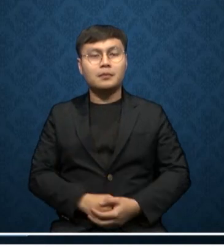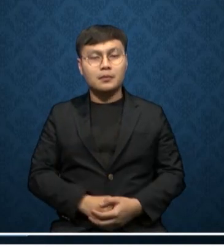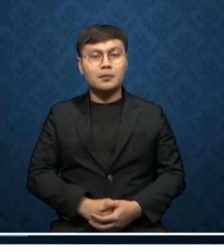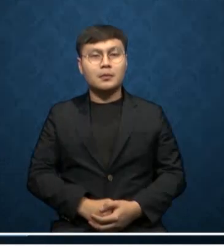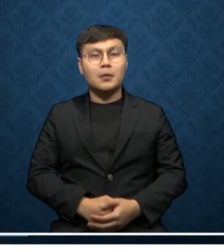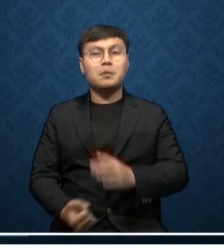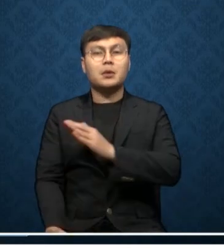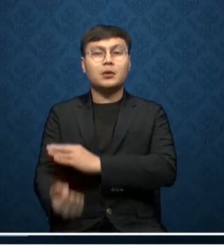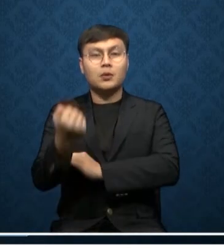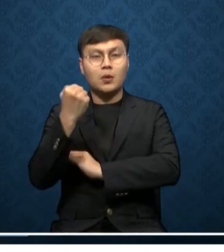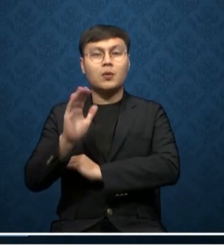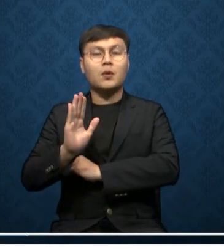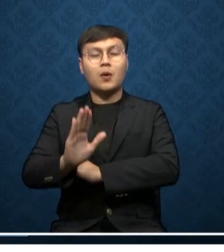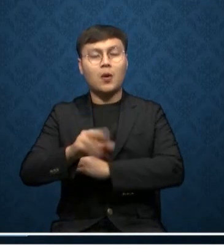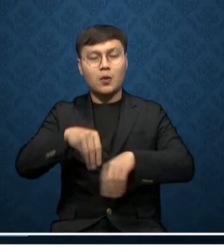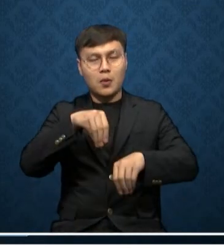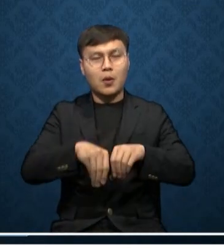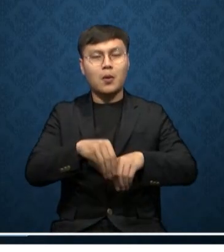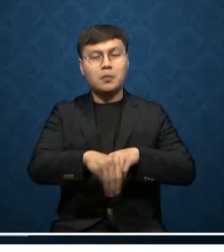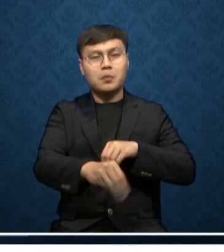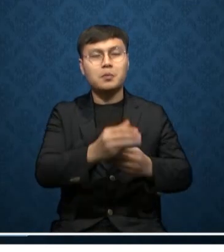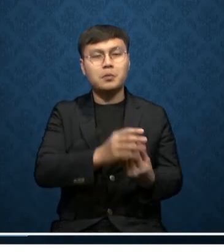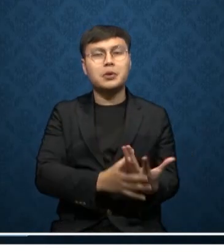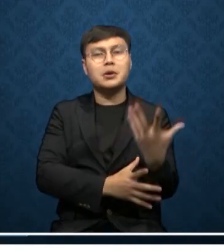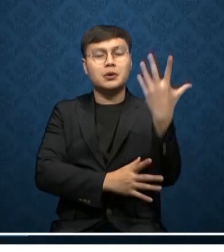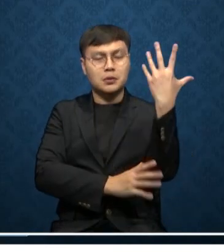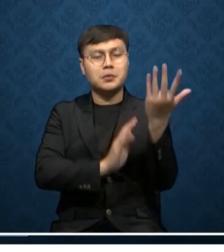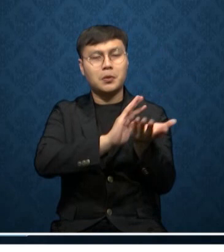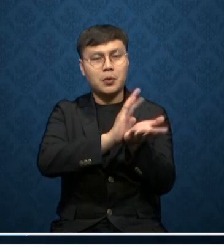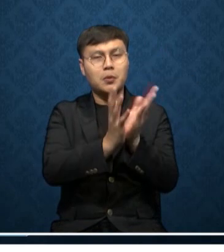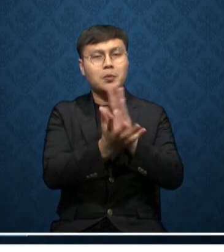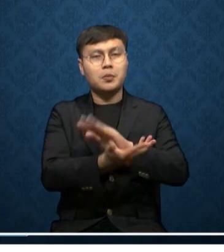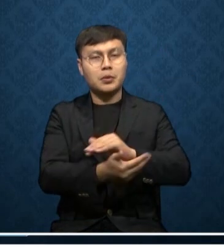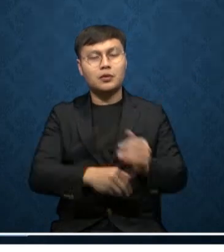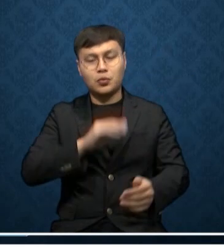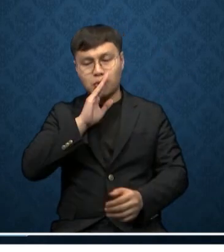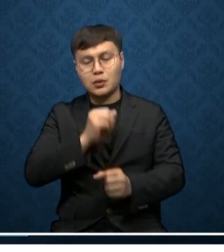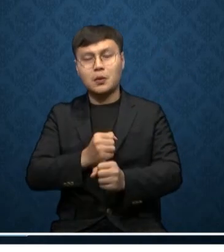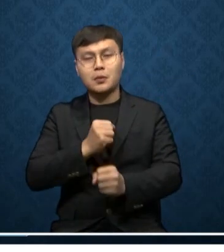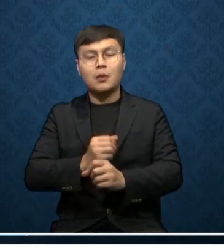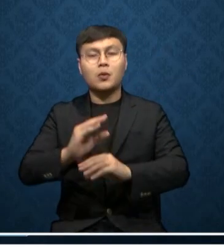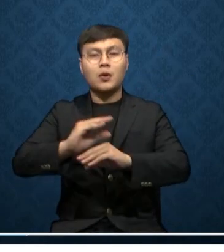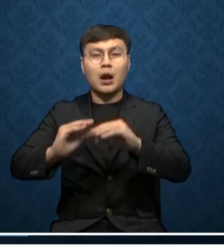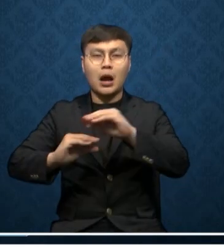มั่นคงถาวรของระบบพืชที่เปลี่ยนไปเพราะถ้าไม่สามารถที่จะดำเนินการได้หากไม่มีโครงการของรัฐเข้าไปดำเนินการแต่